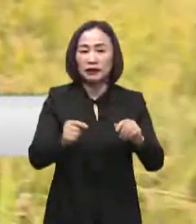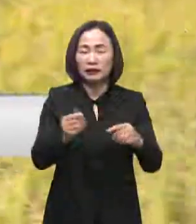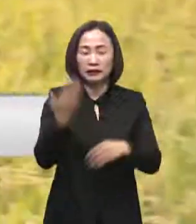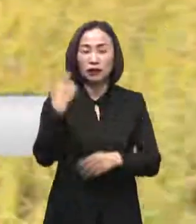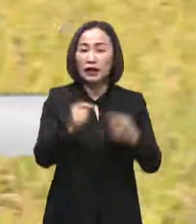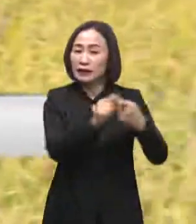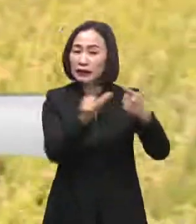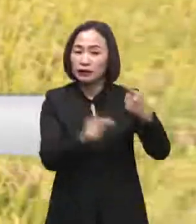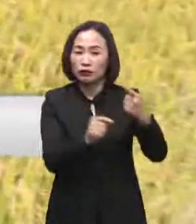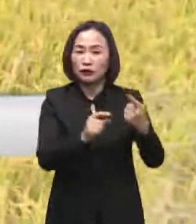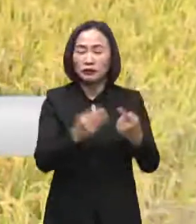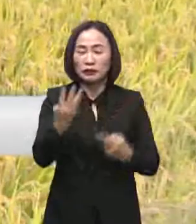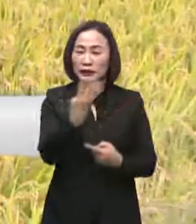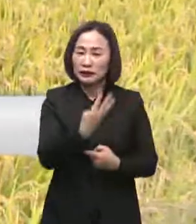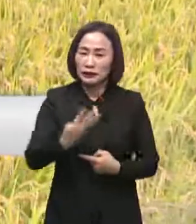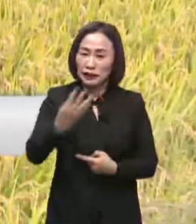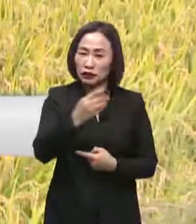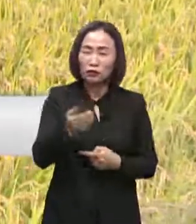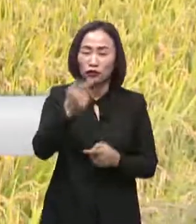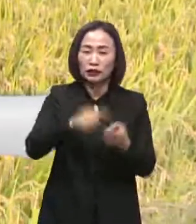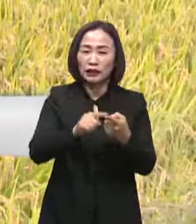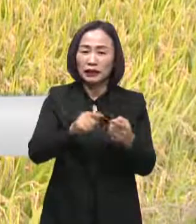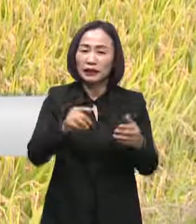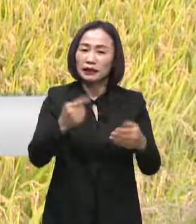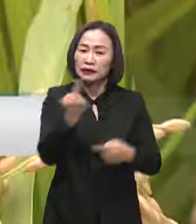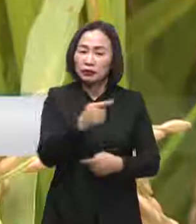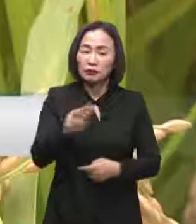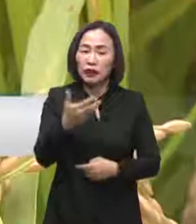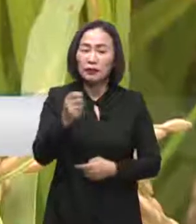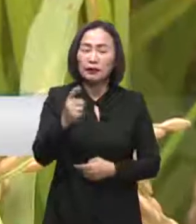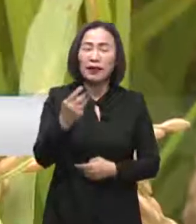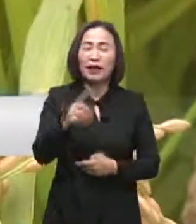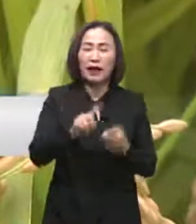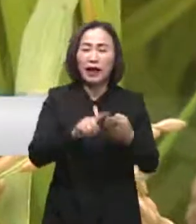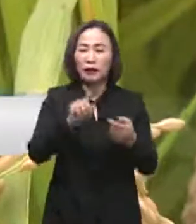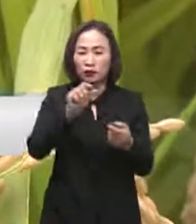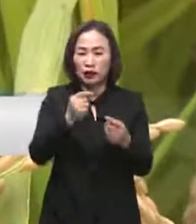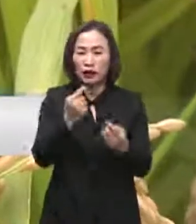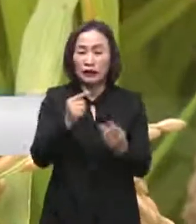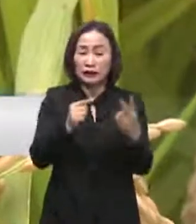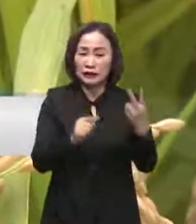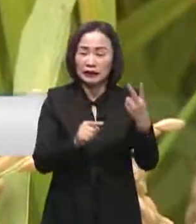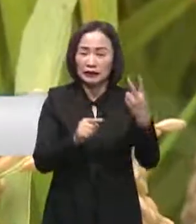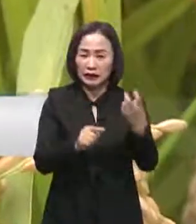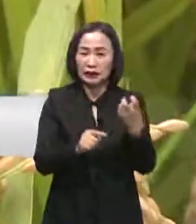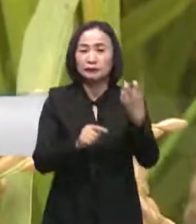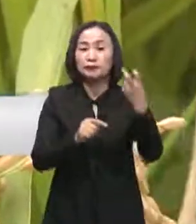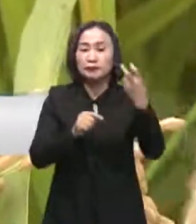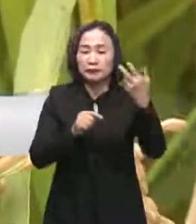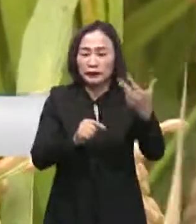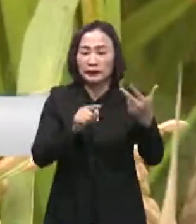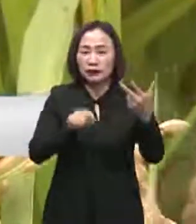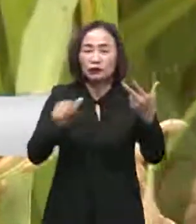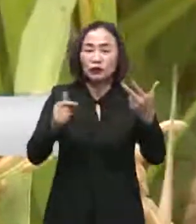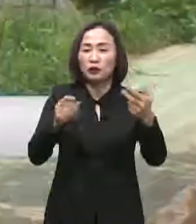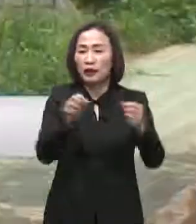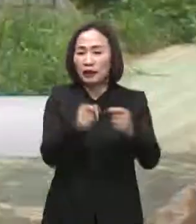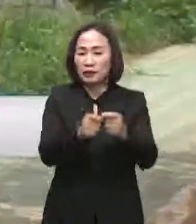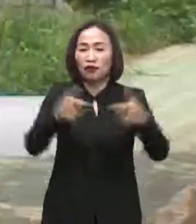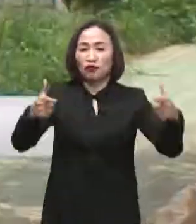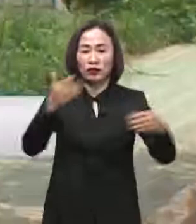찍게 된 4200 76명의 돈과 1800 40 한국보다 27.9% 늘어난 수치입니다